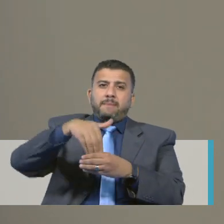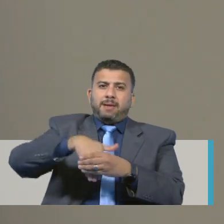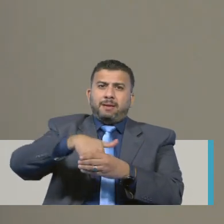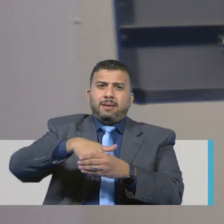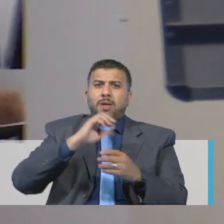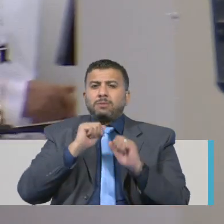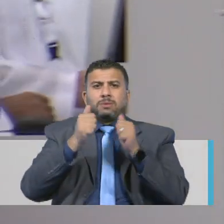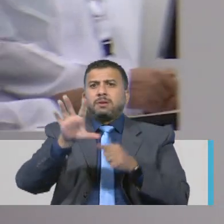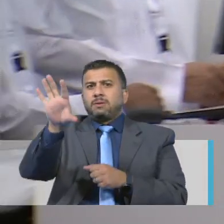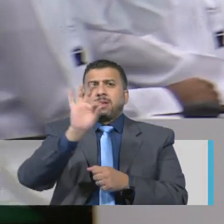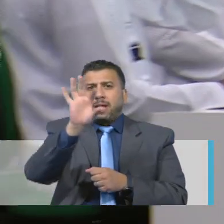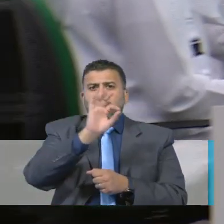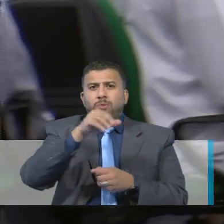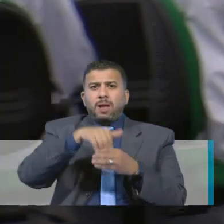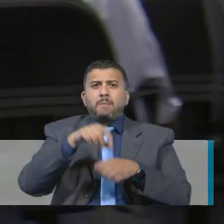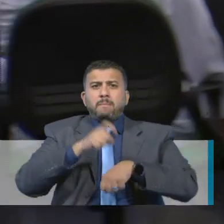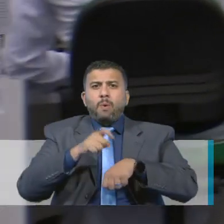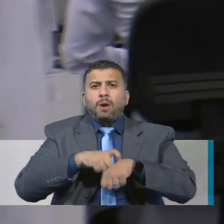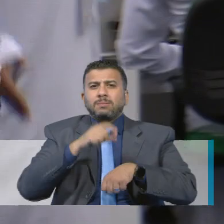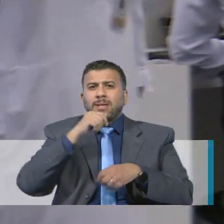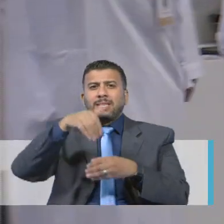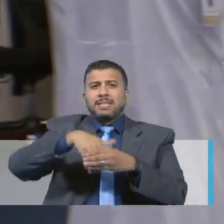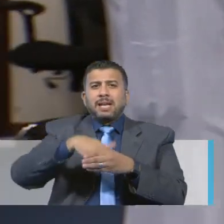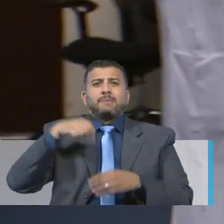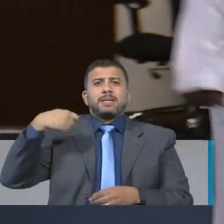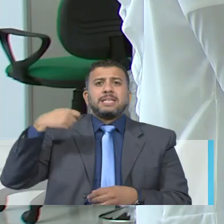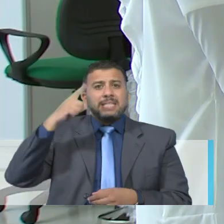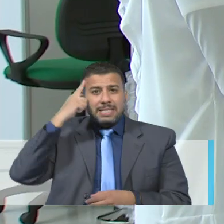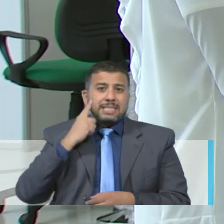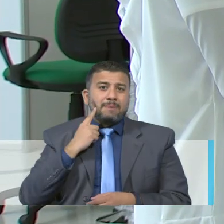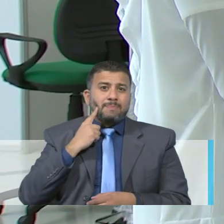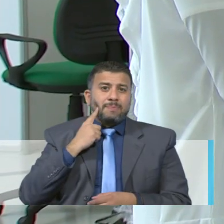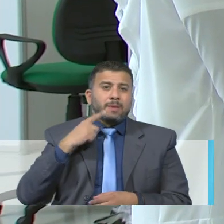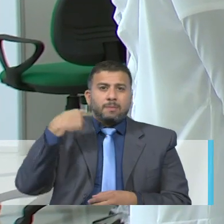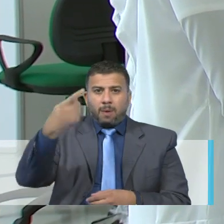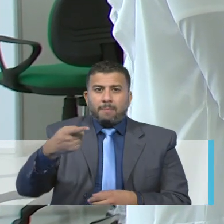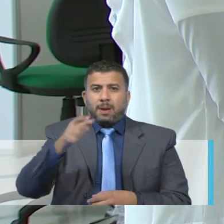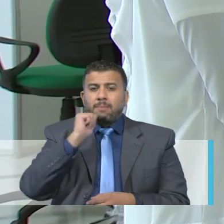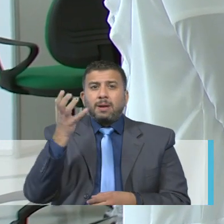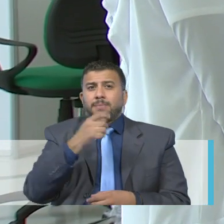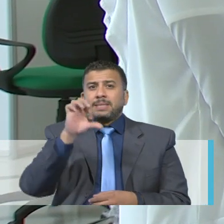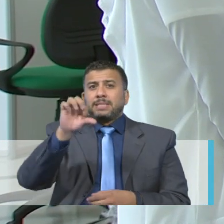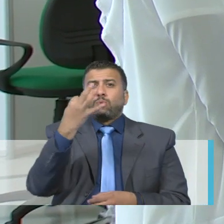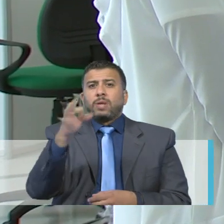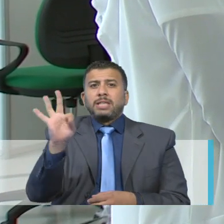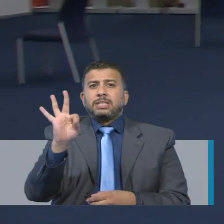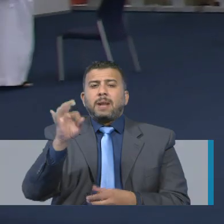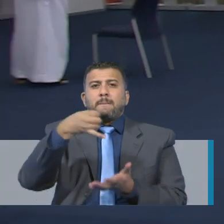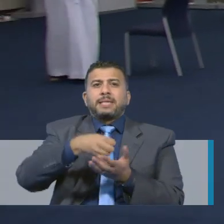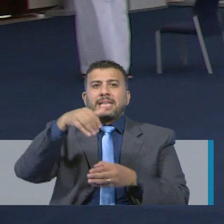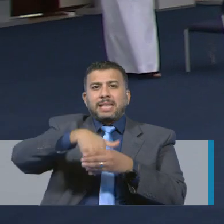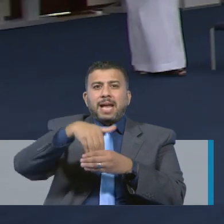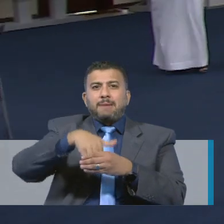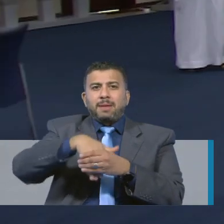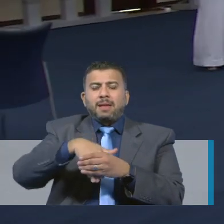الانتخابية. هذا وسيكون الناخبون على موعد مع يوم الانتخاب الرئيسي السبت المقبل في 39